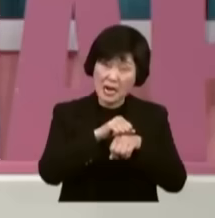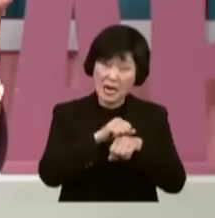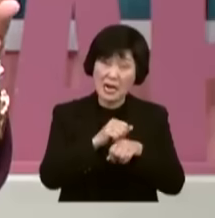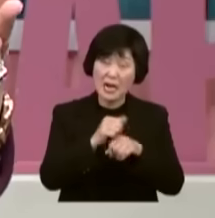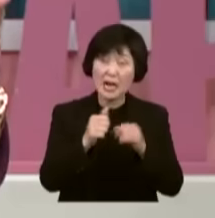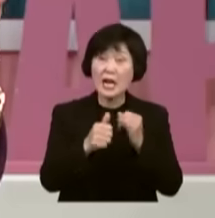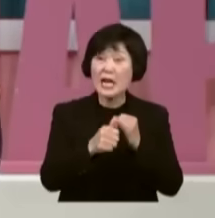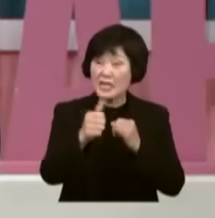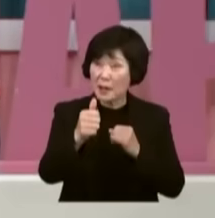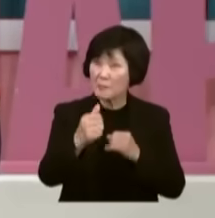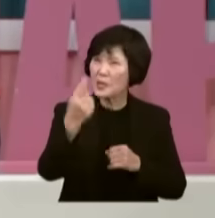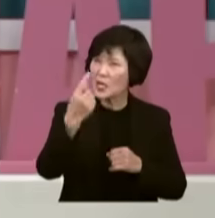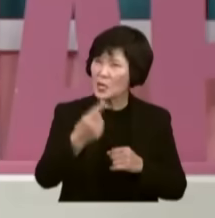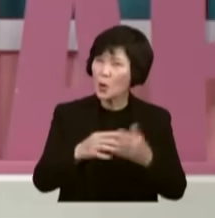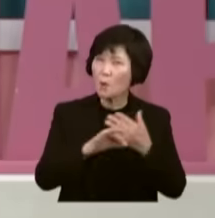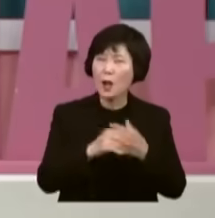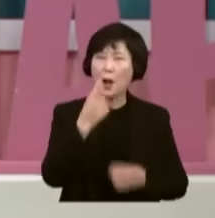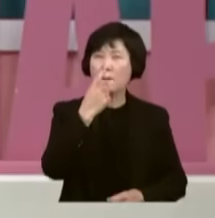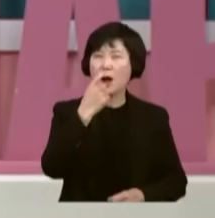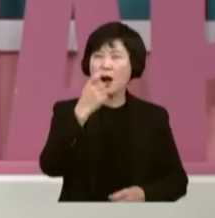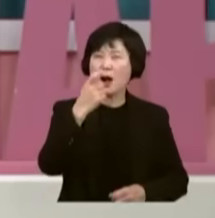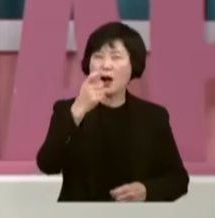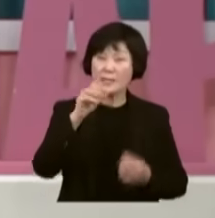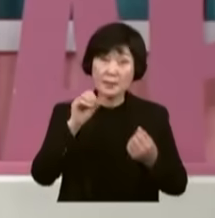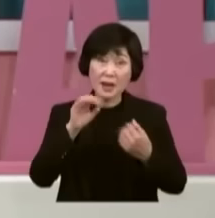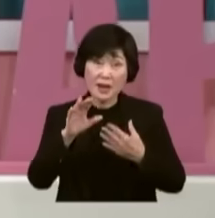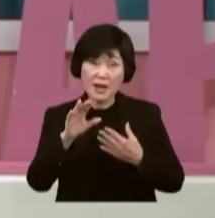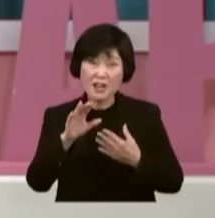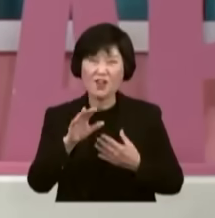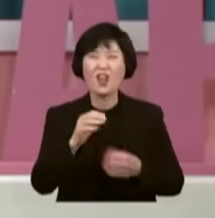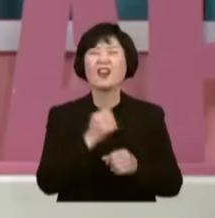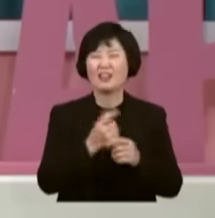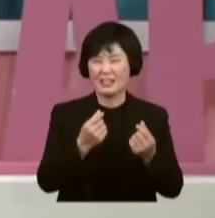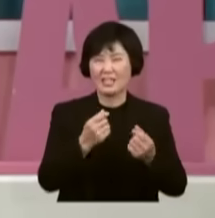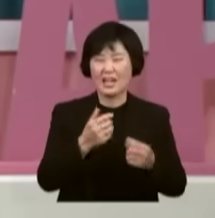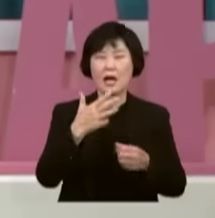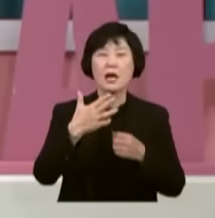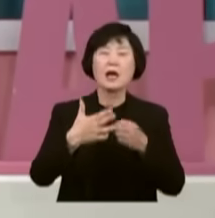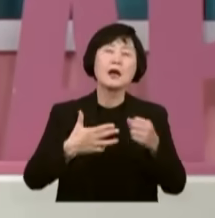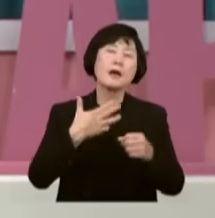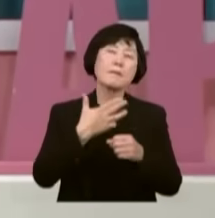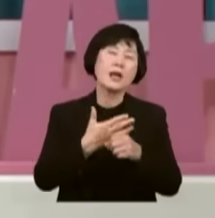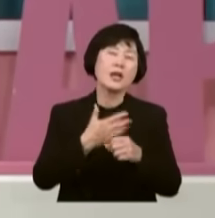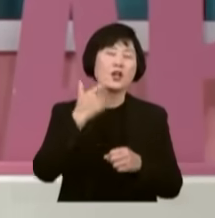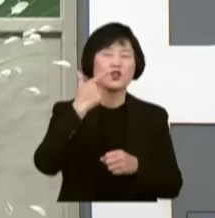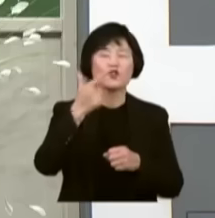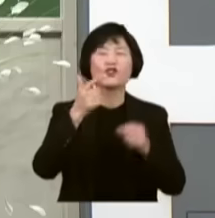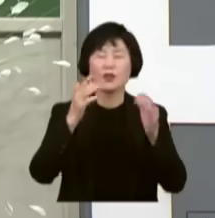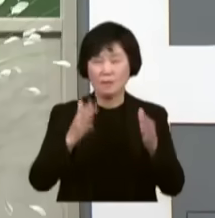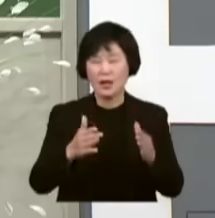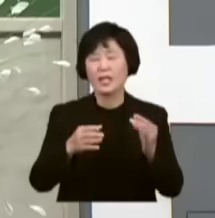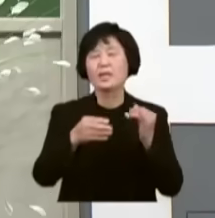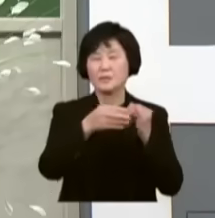멋지게 이벤트를 해보겠다고 그러는데 8년 반 8년 반을 기다렸지. 교수민 씨. 네. 그러면 새벽 예배